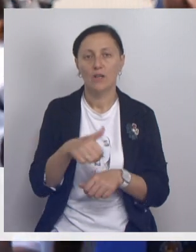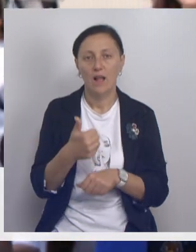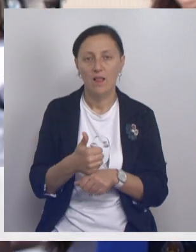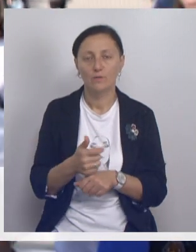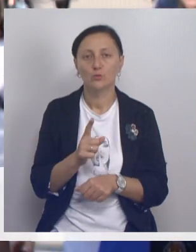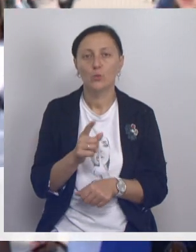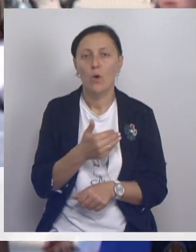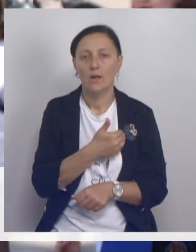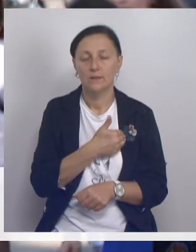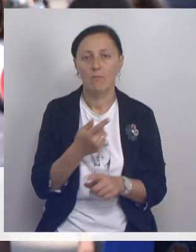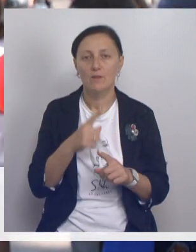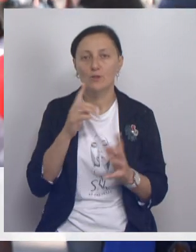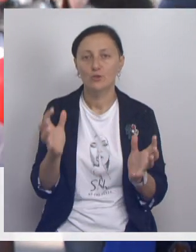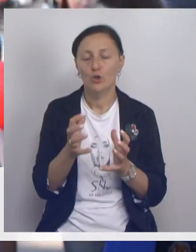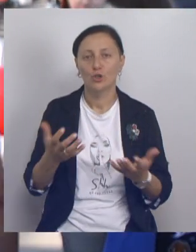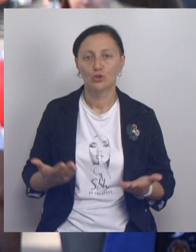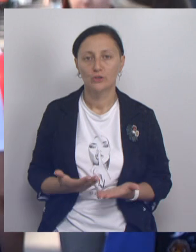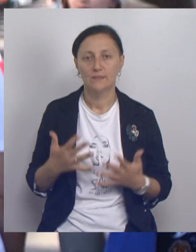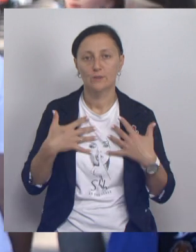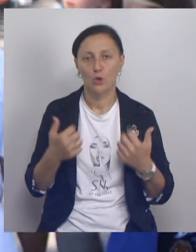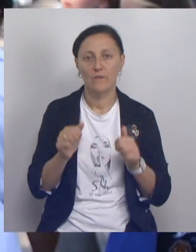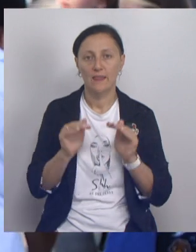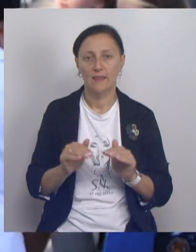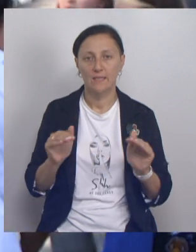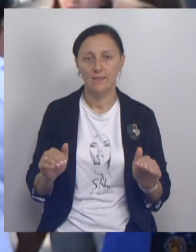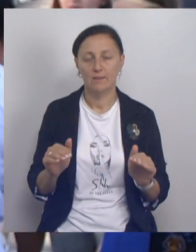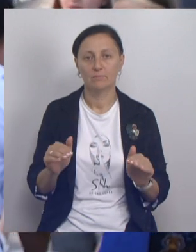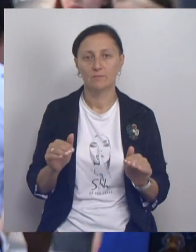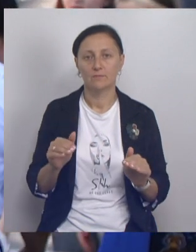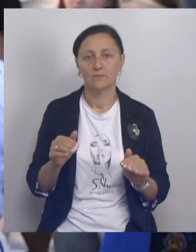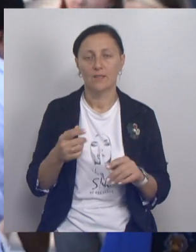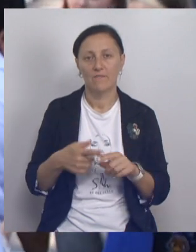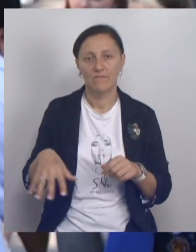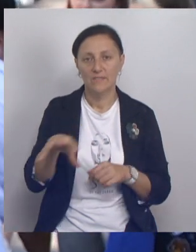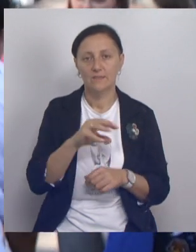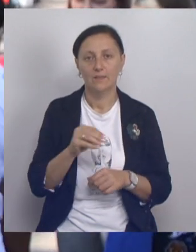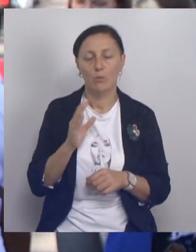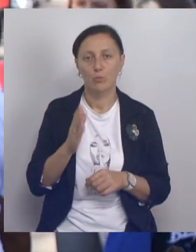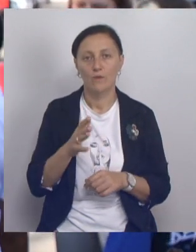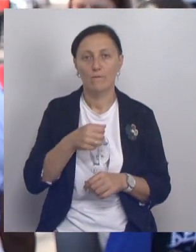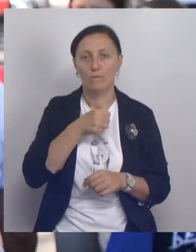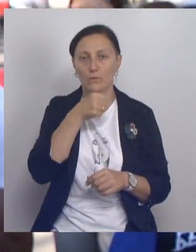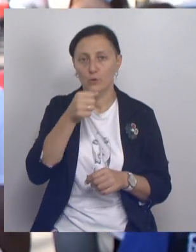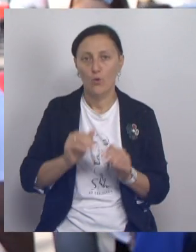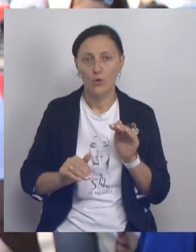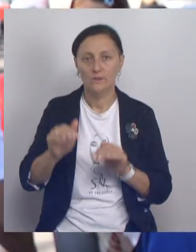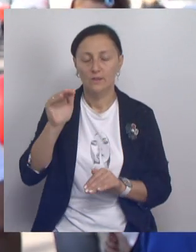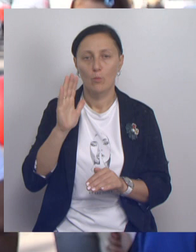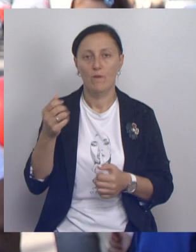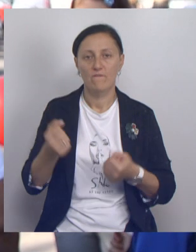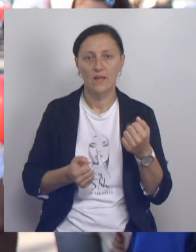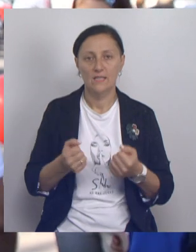хотим добиться, это сохранение жизни и здоровья наших детей и наших граждан. Они же все вырастут, будут взрослыми, будут водителями. Вот.